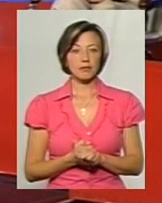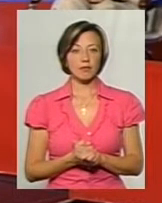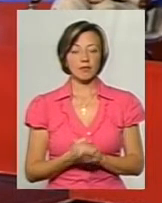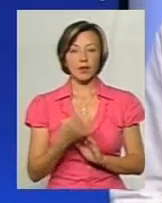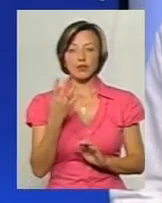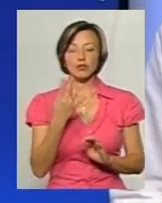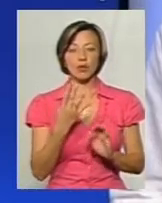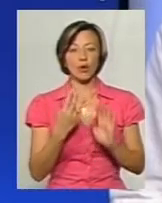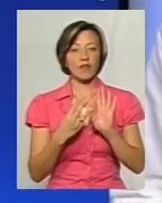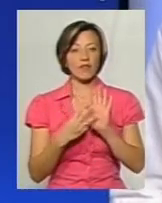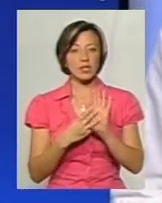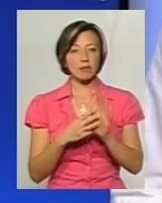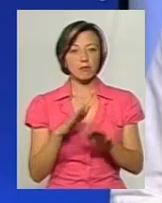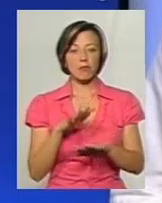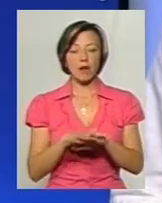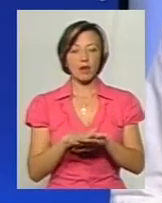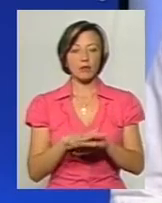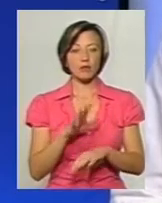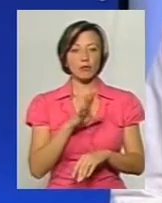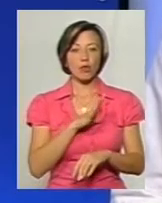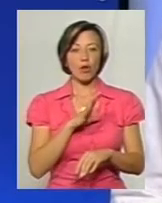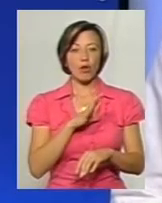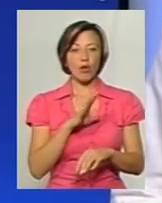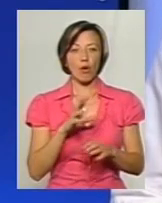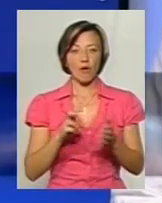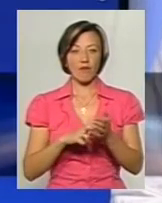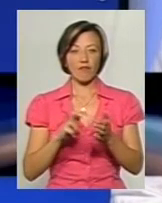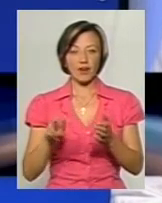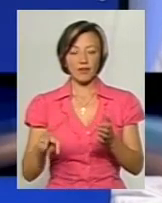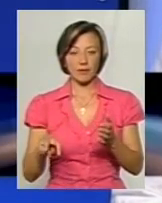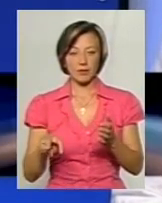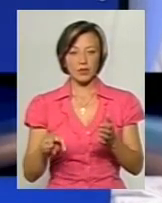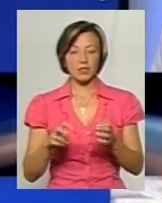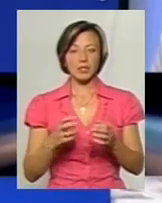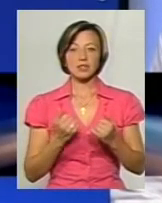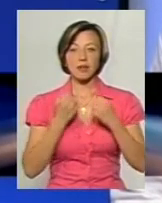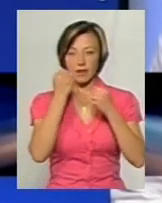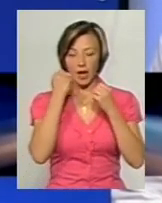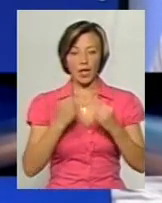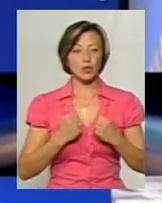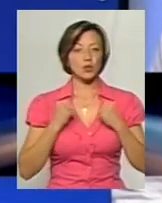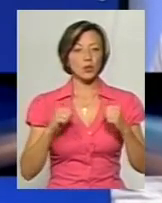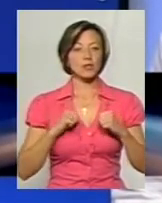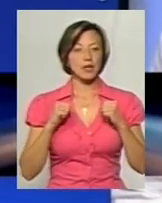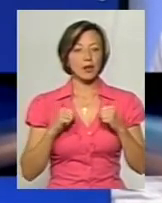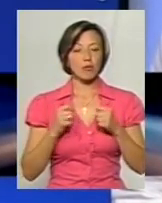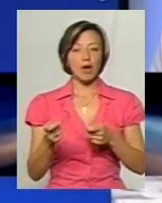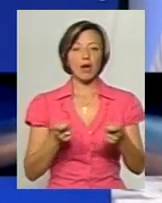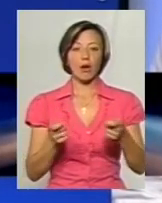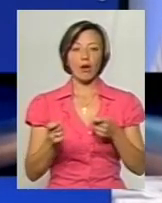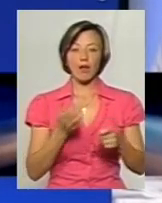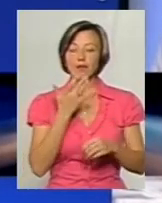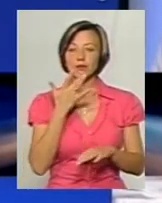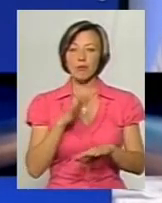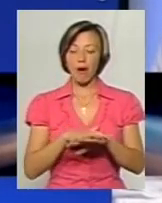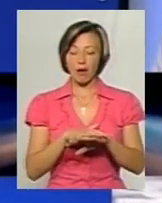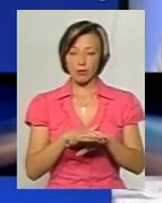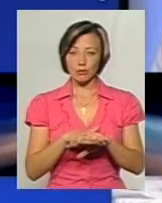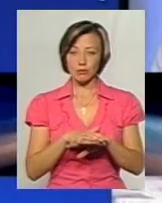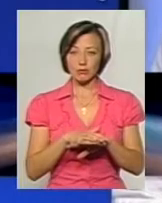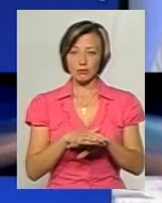48 банків, які було виведено з ринку завдяки зусиллям регулятора Національного банку,